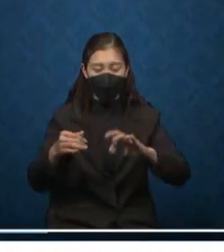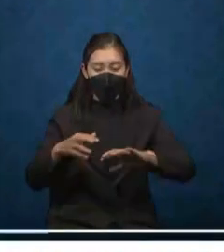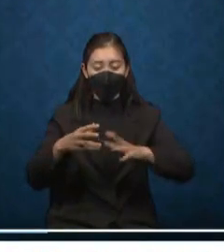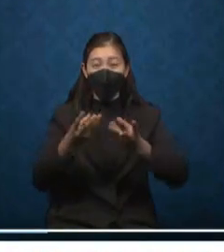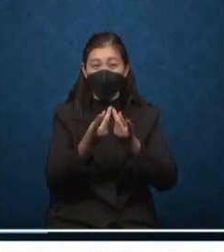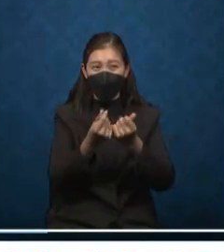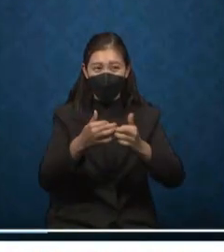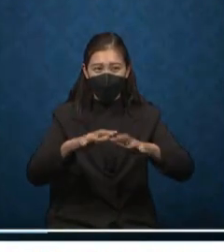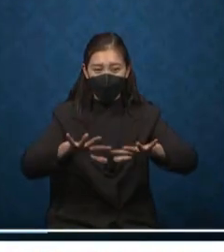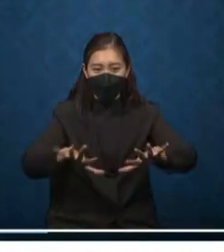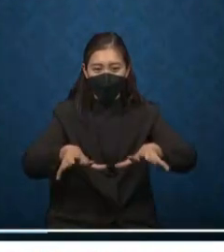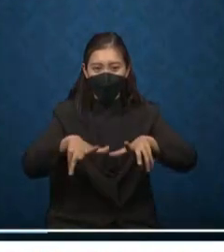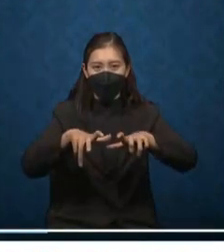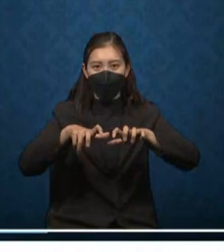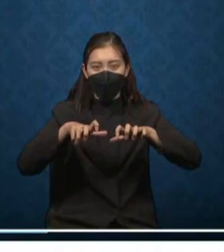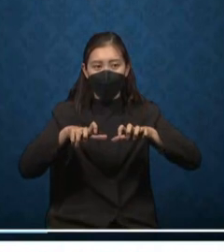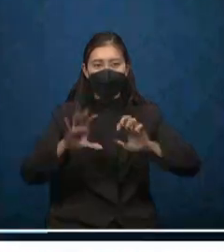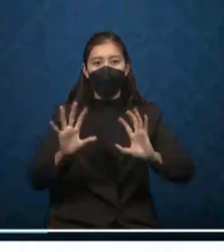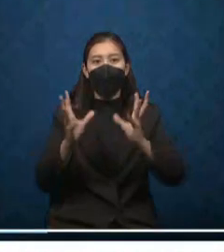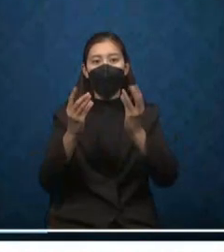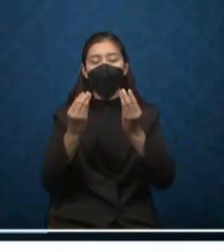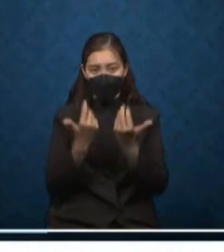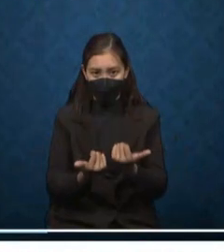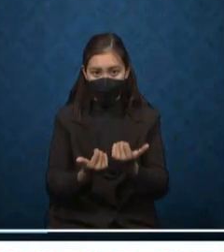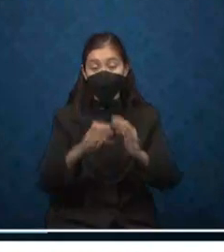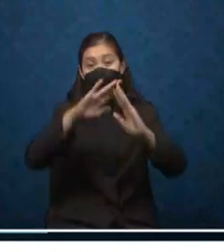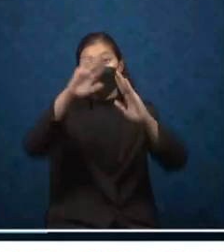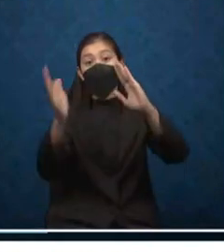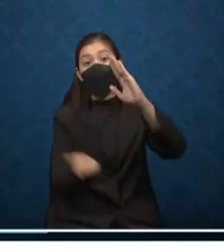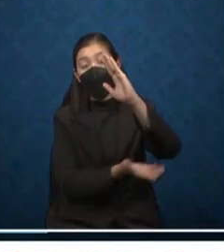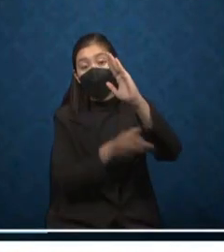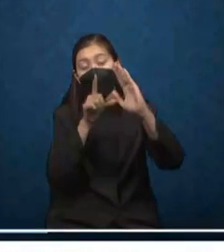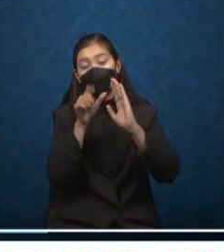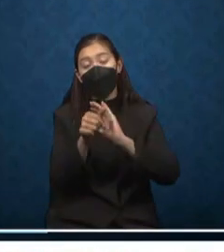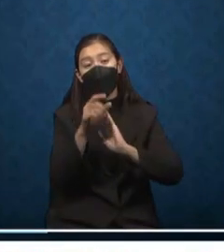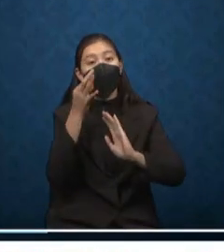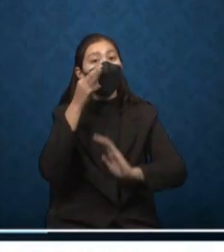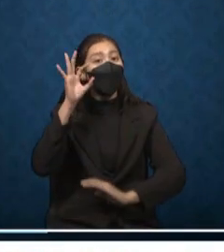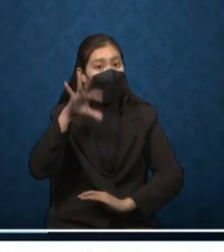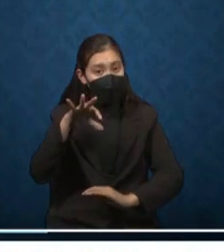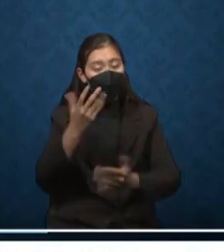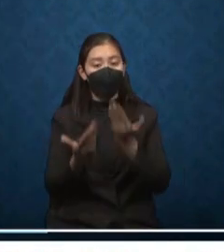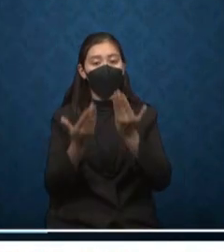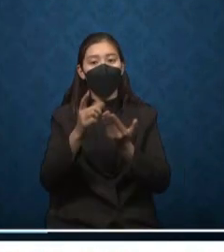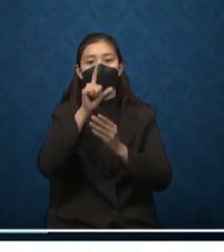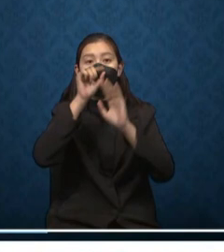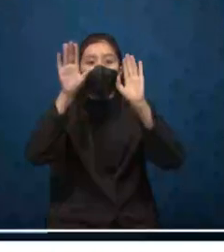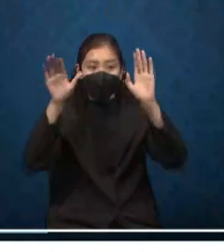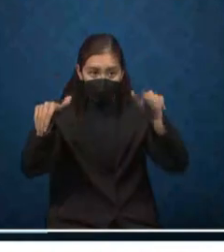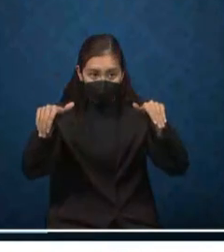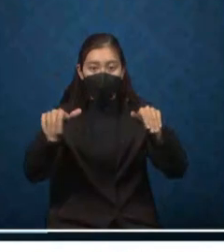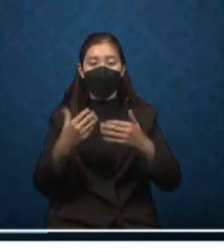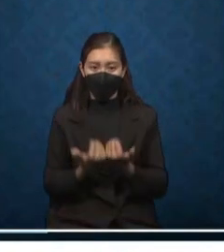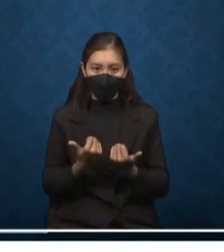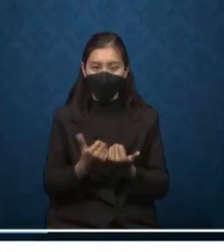ยอยู่ในป่าชายเลนอย่างเช่นผึ้งนะครับผึ้งป่าที่อยู่ในป่าชายเลนมีจำนวนมากนกที่ไปอยู่ในป่าชายเลนจนกระทั่งกลายเป็นสถานที่อนุบาลสัตว์น้ำ